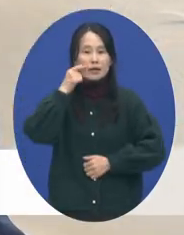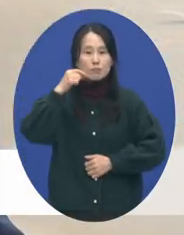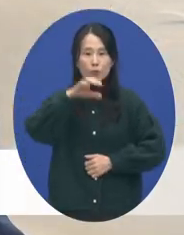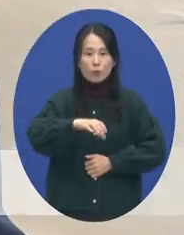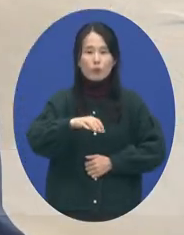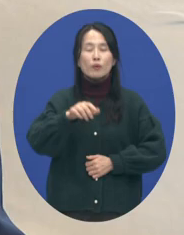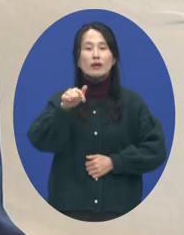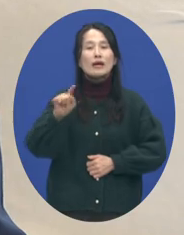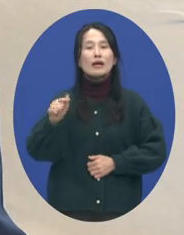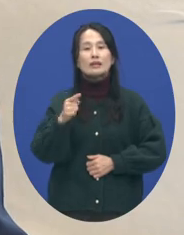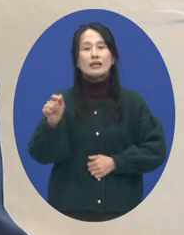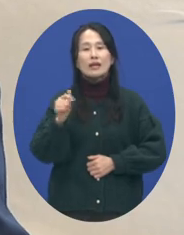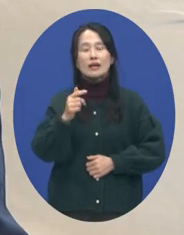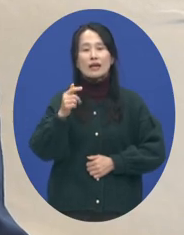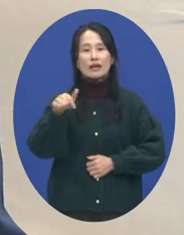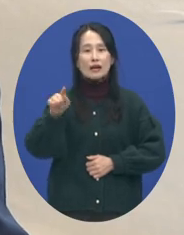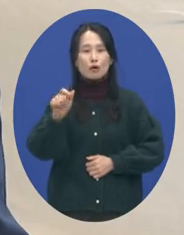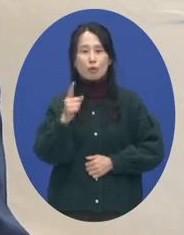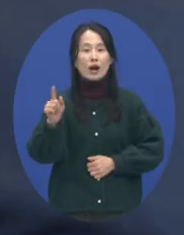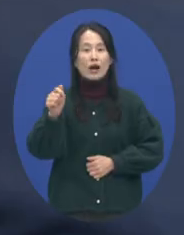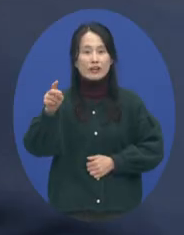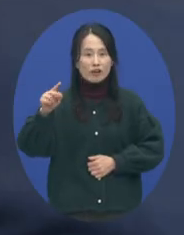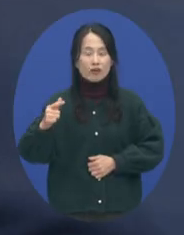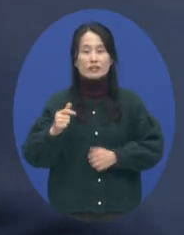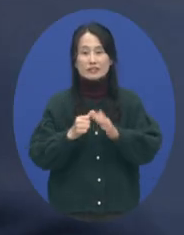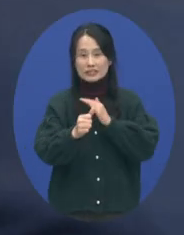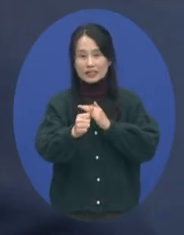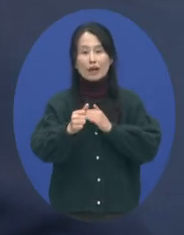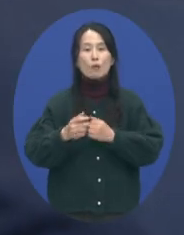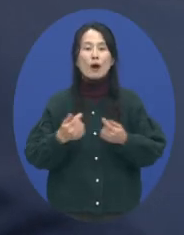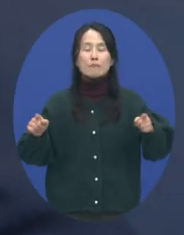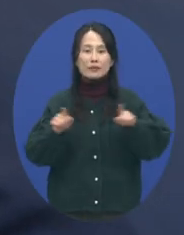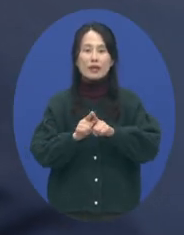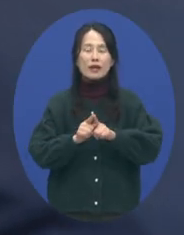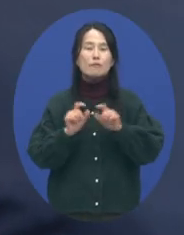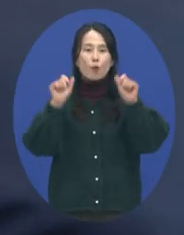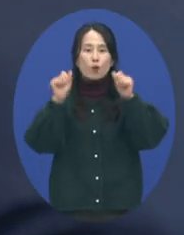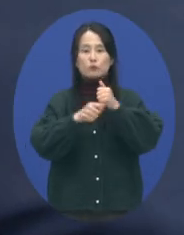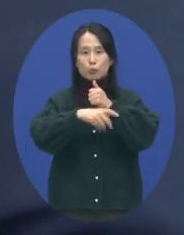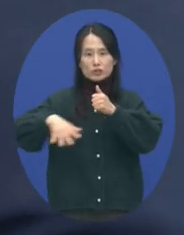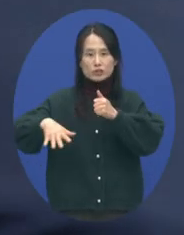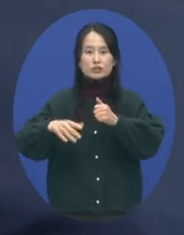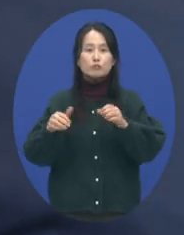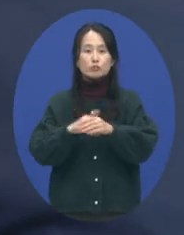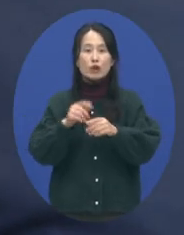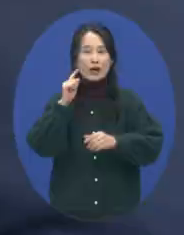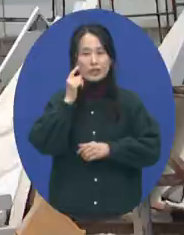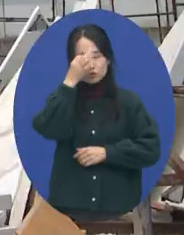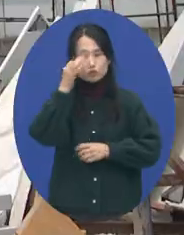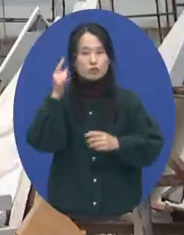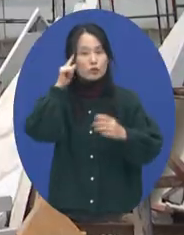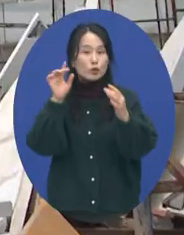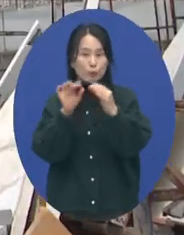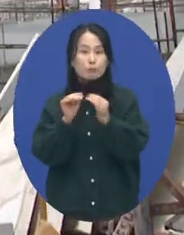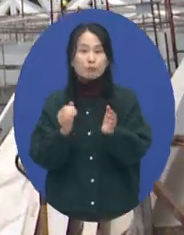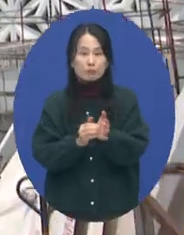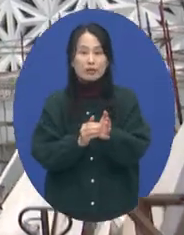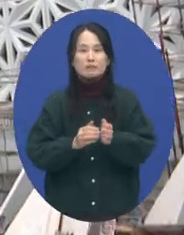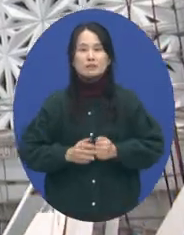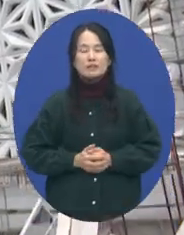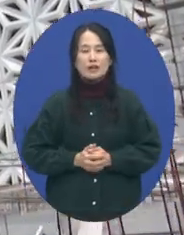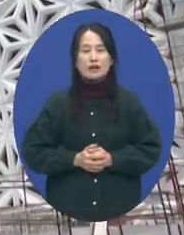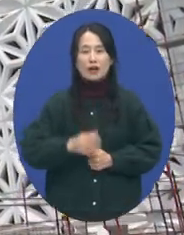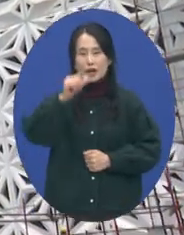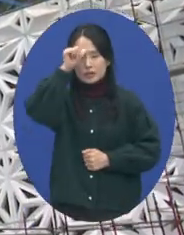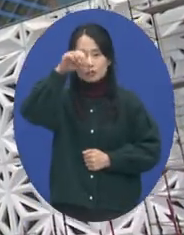일본에서는 가나가와현 지사와 청년 사다리 프로그램, 스포츠 문화예술 분야의 협력을 위해 머리를 맞댔습니다. 인도에서는